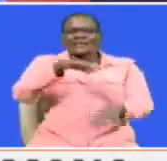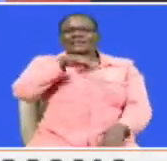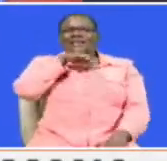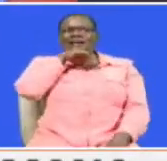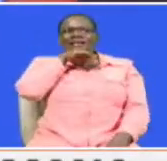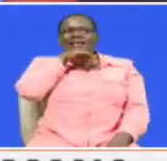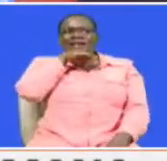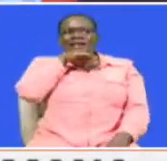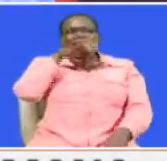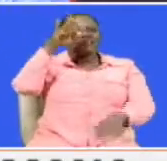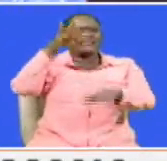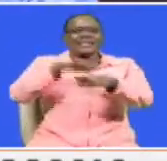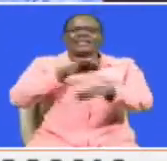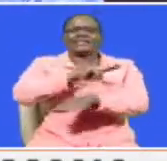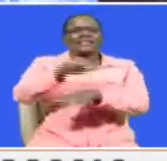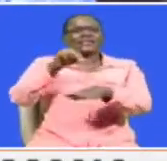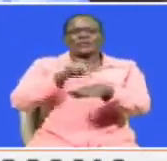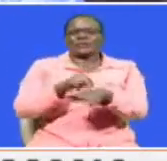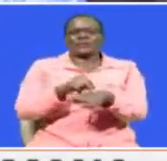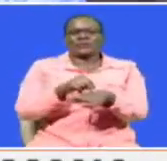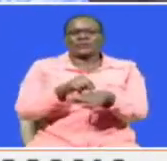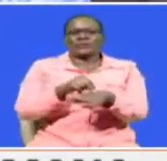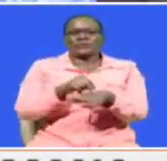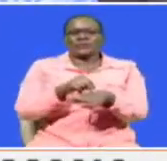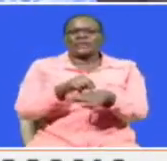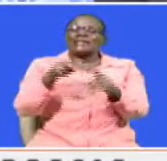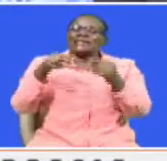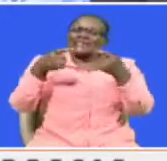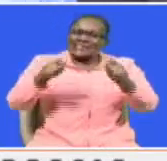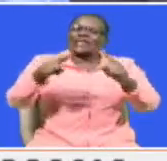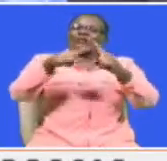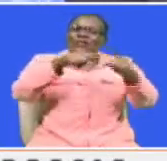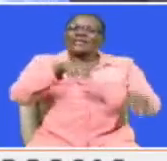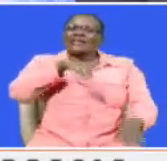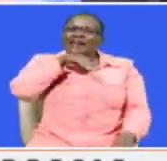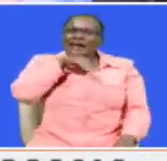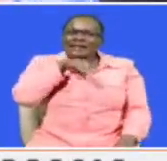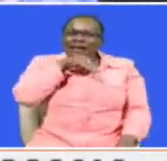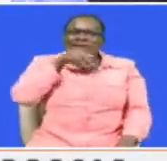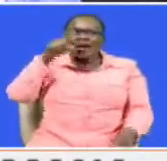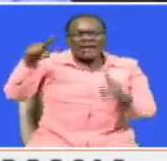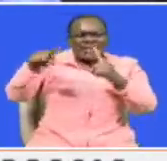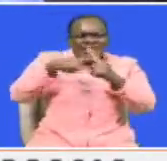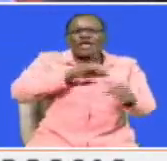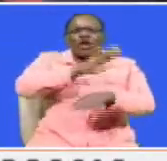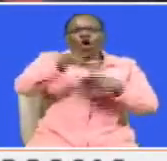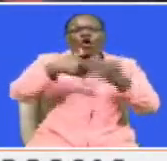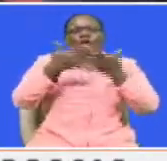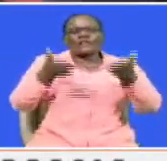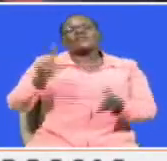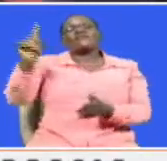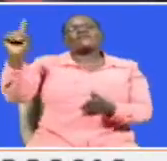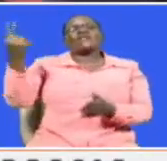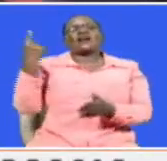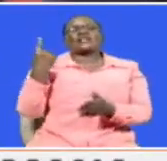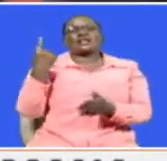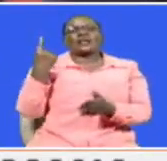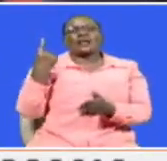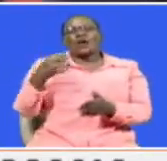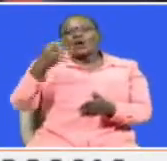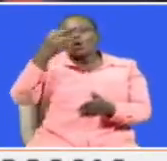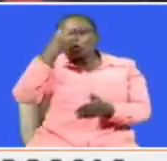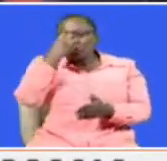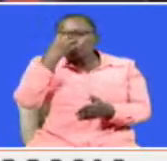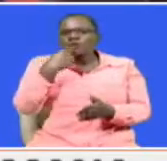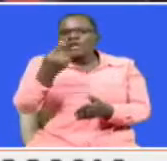will attack the whole nation and try to kill Raila, but you will have to kill all of us first. And Ruto, we